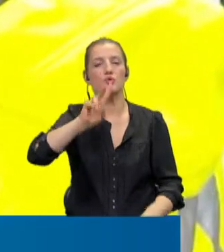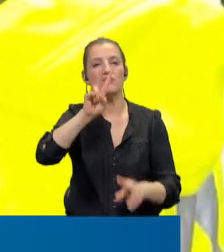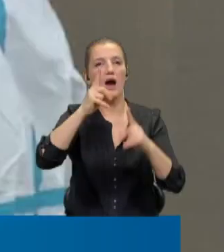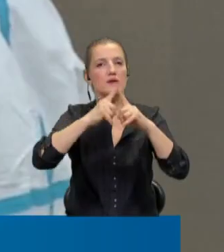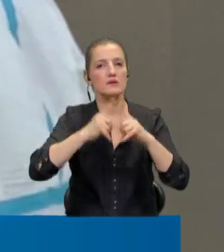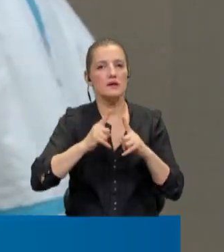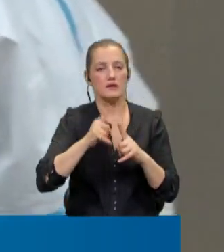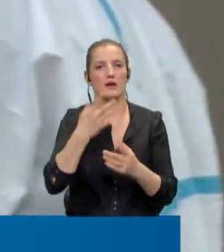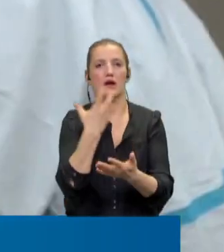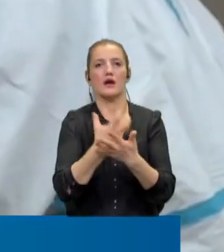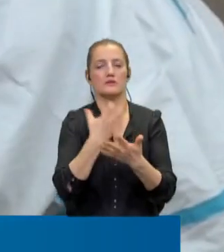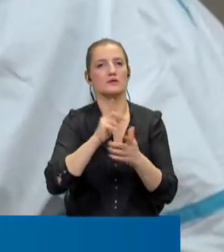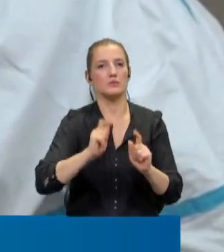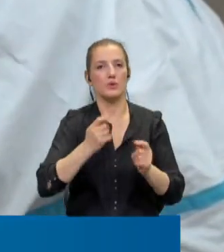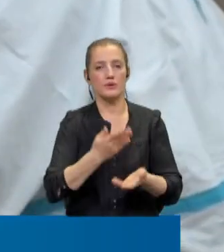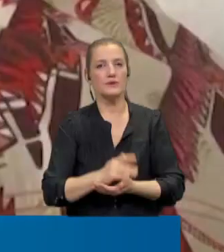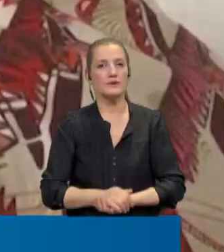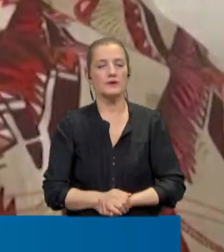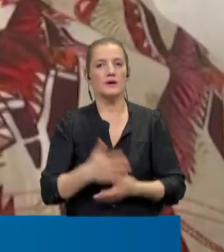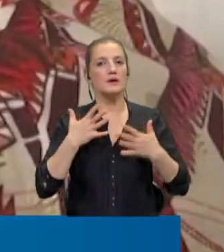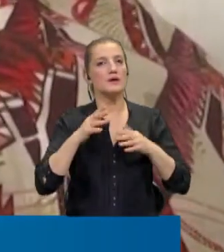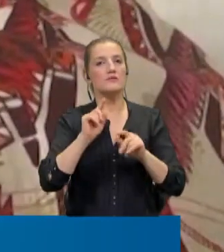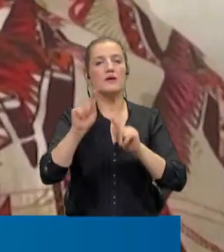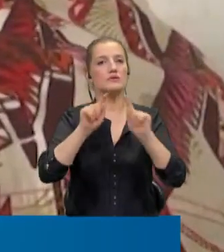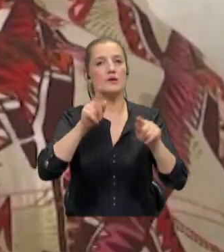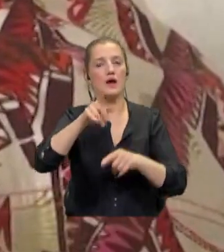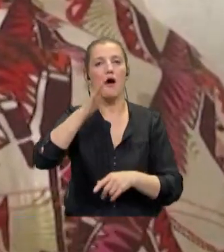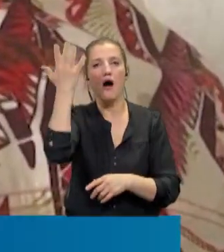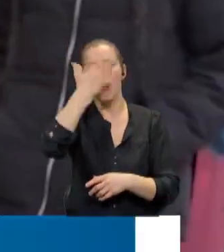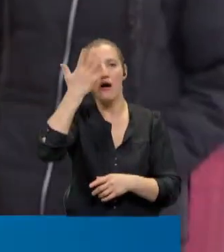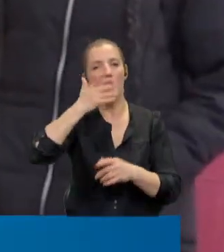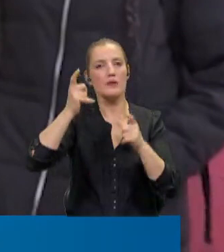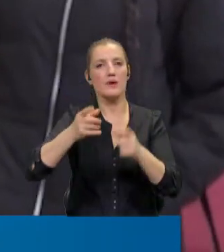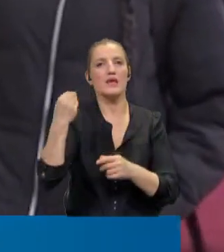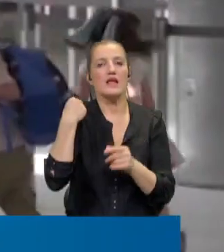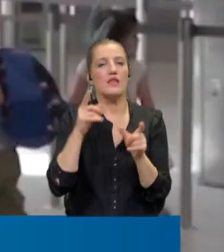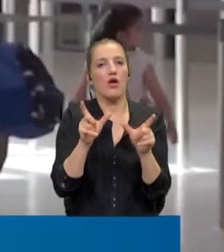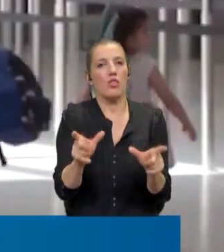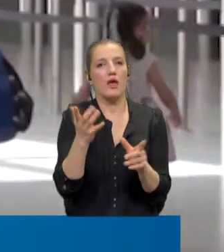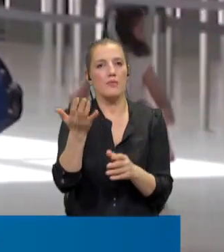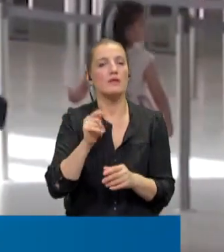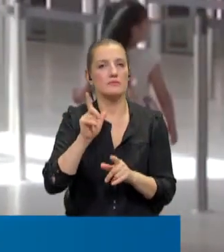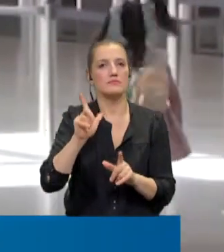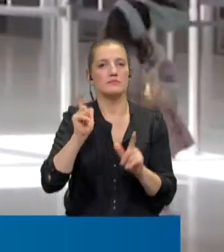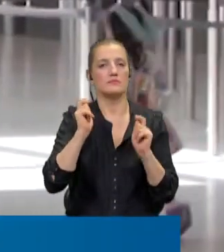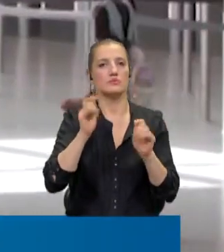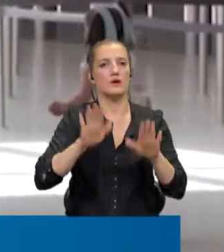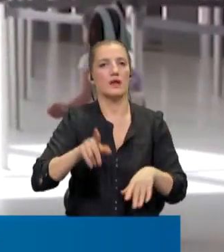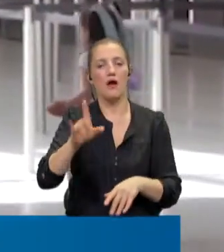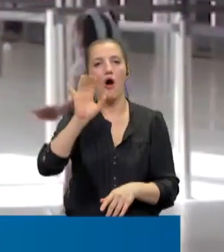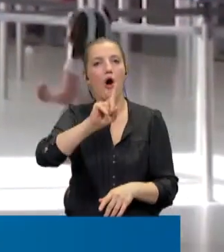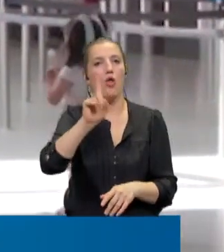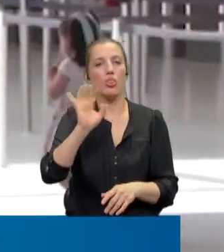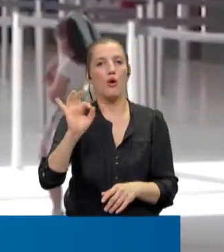sayılarını kaydediyor bu salgın Birleşik Arap emirlikleri'nde de yeni önlemler almayı gerekli kıldı on